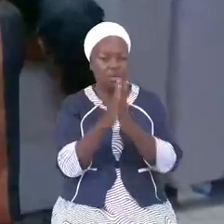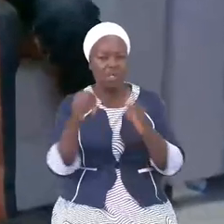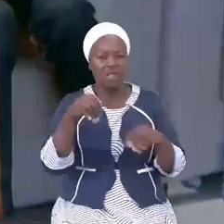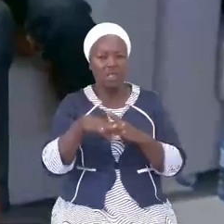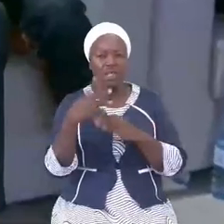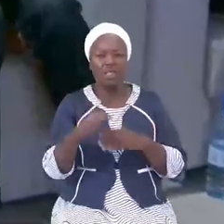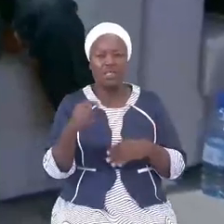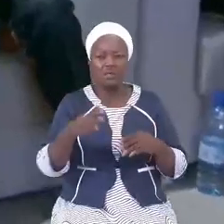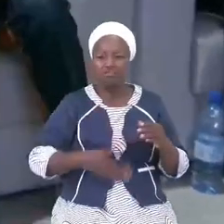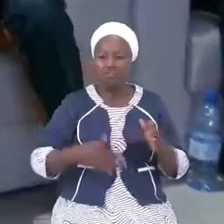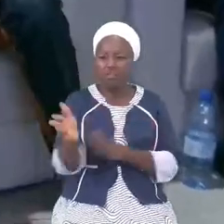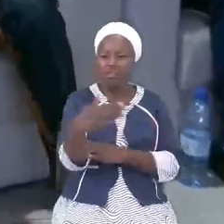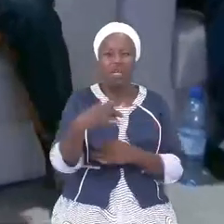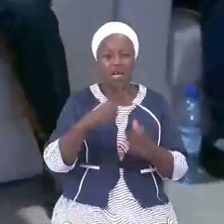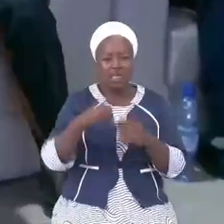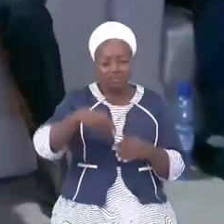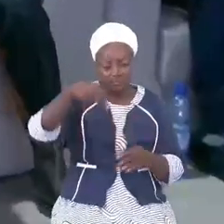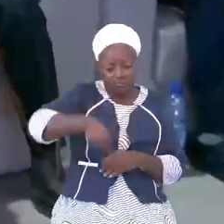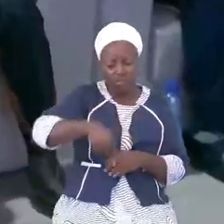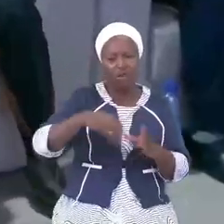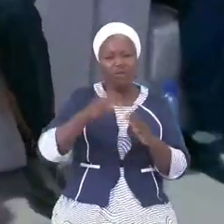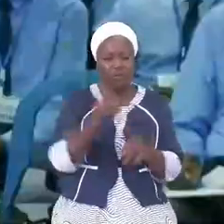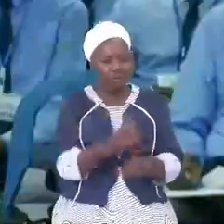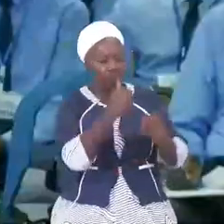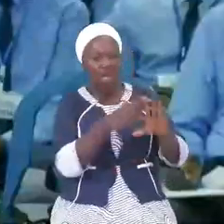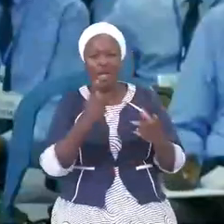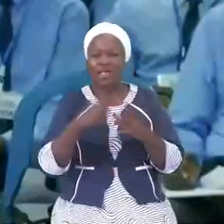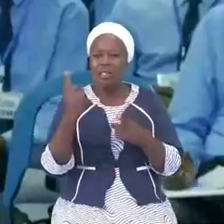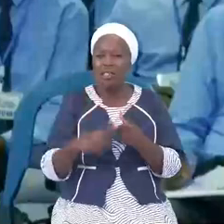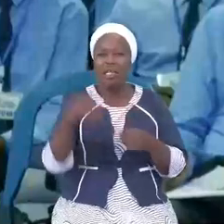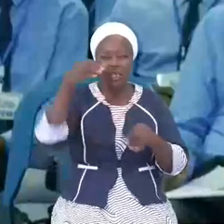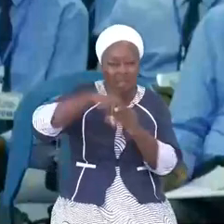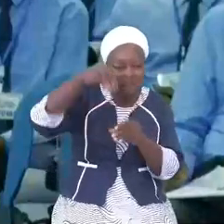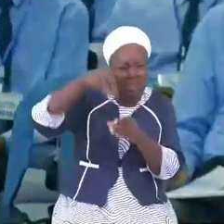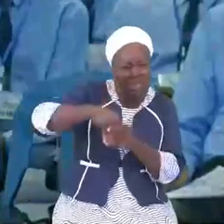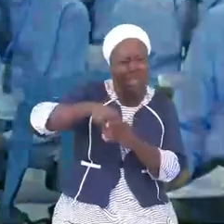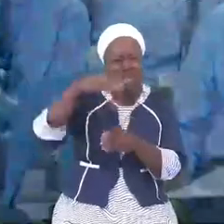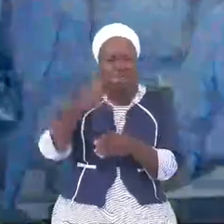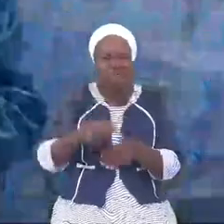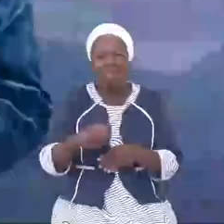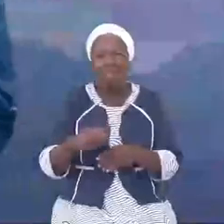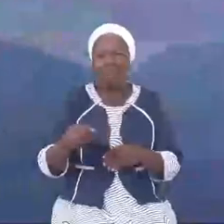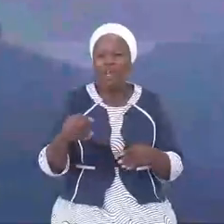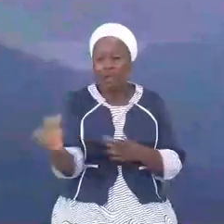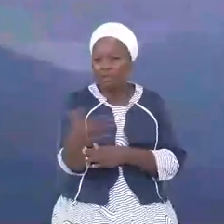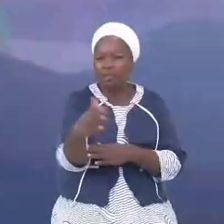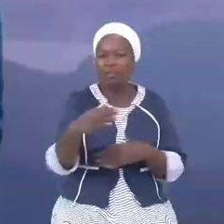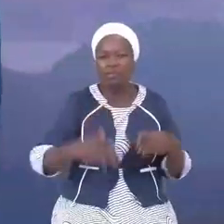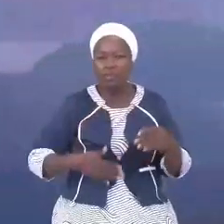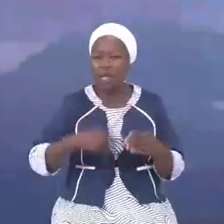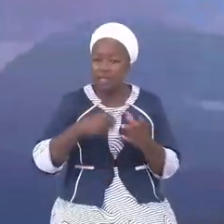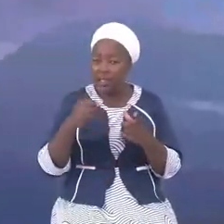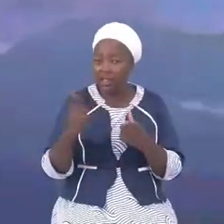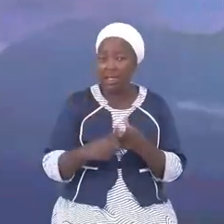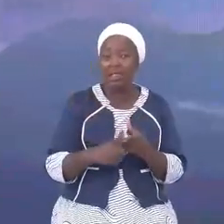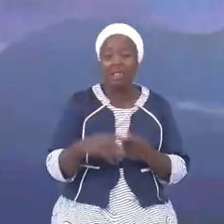dans les confins de la mort, de la mer, et dans le ventre du poisson. Et il m'a